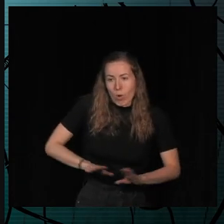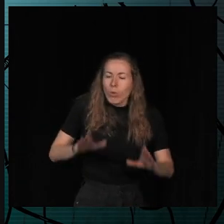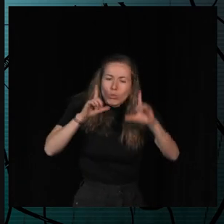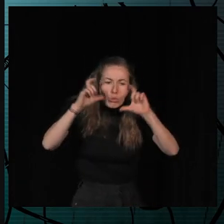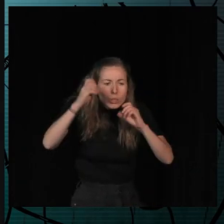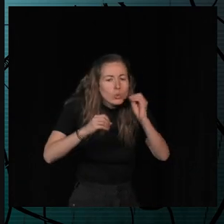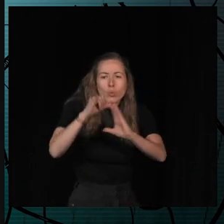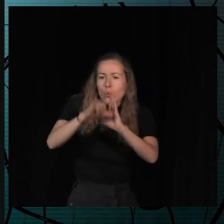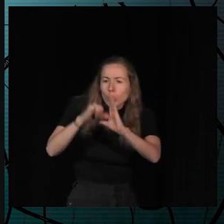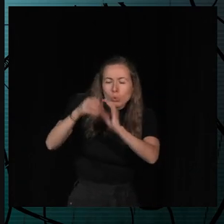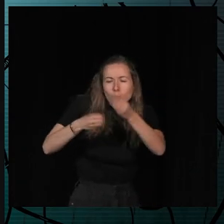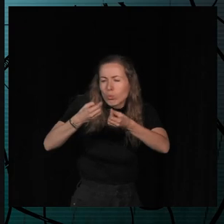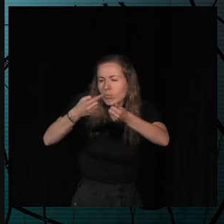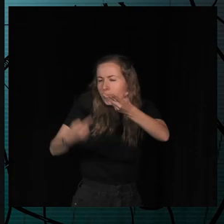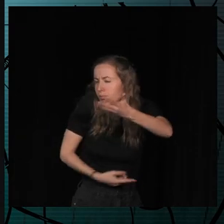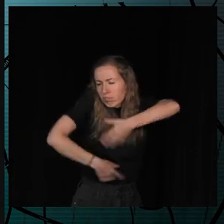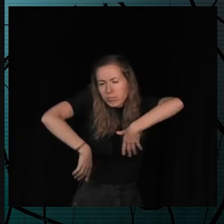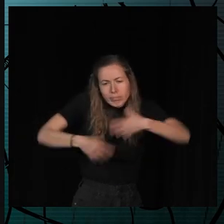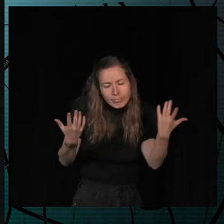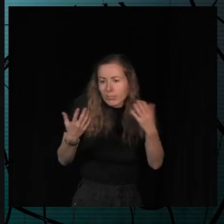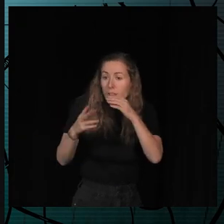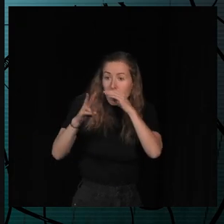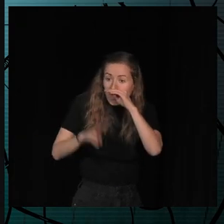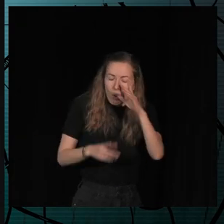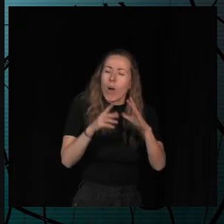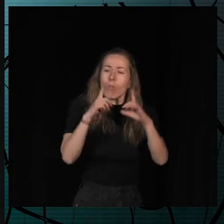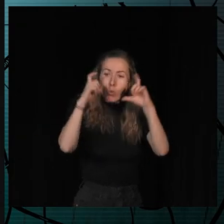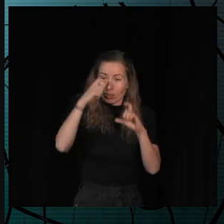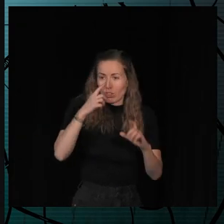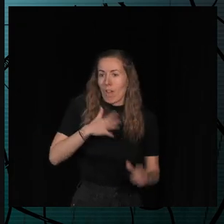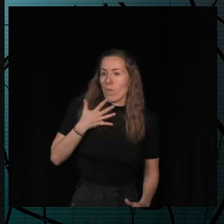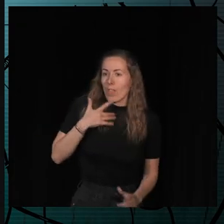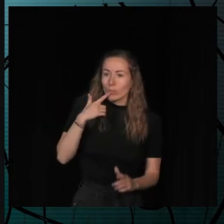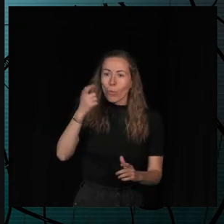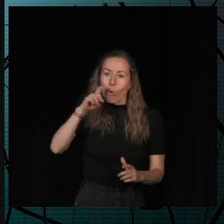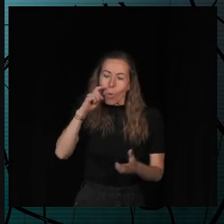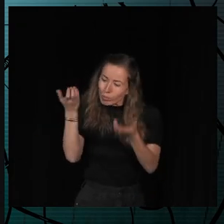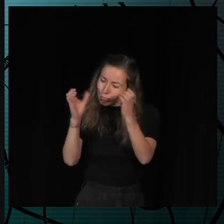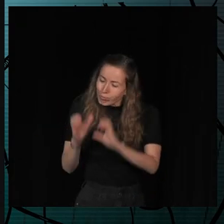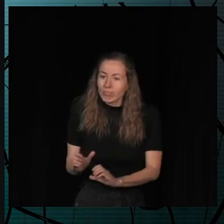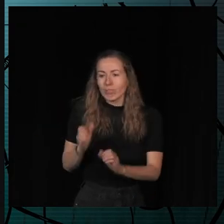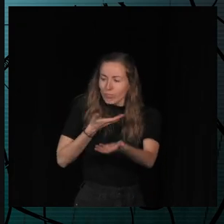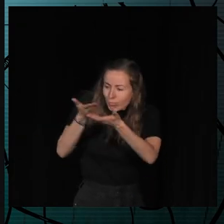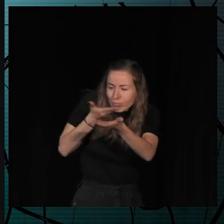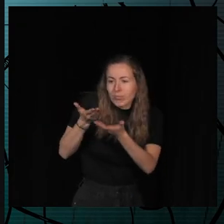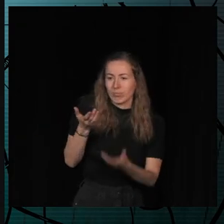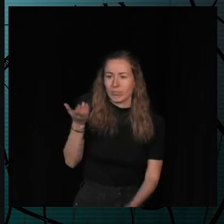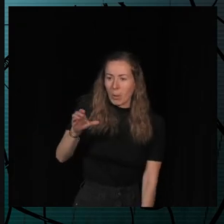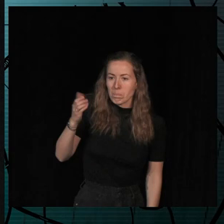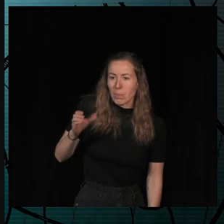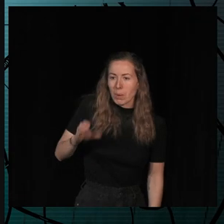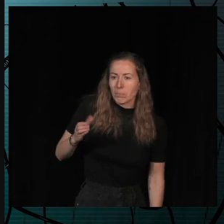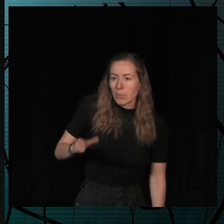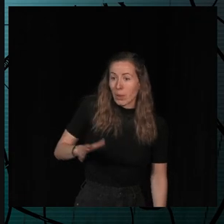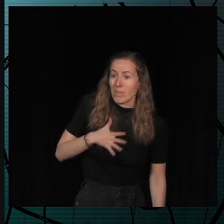twitch YouTube gaming ou d'autres ce qui est vrai c'est que sur twitch on peut commenter on peut voilà avoir une interaction et ce qui est vrai c'est